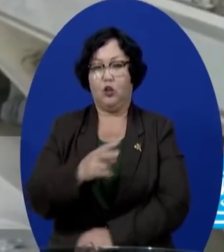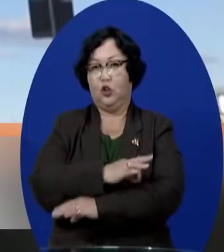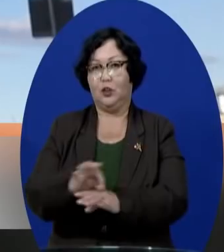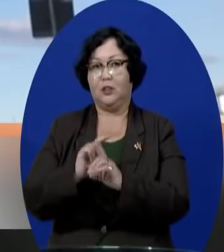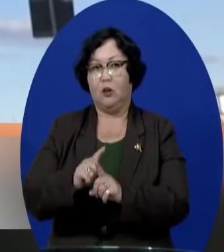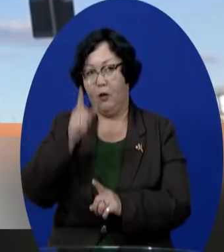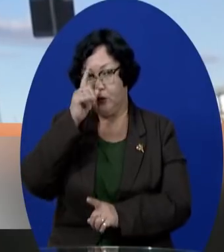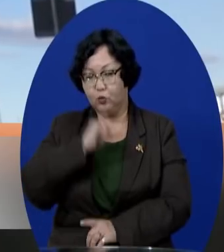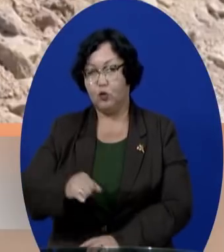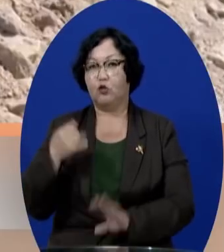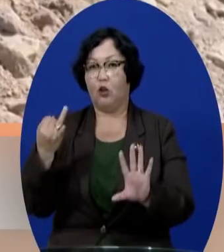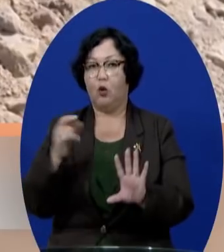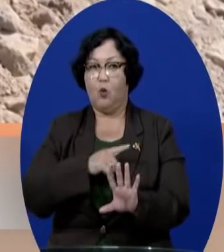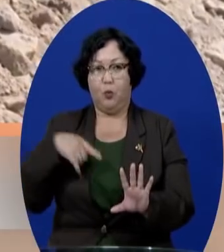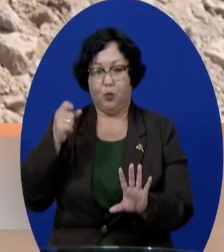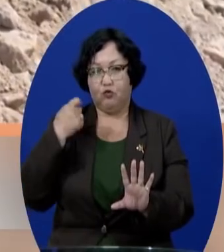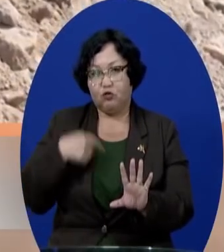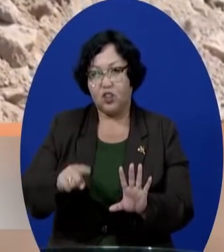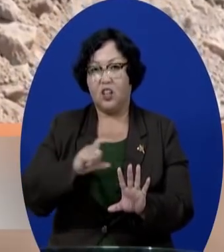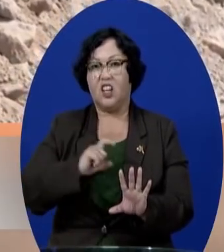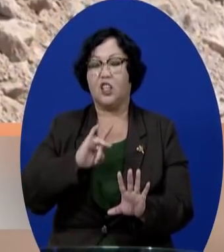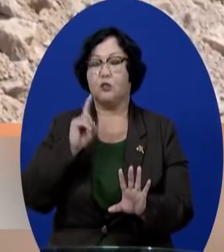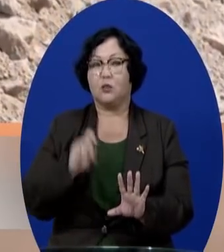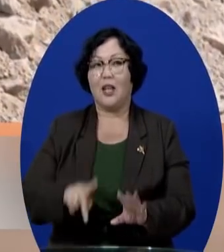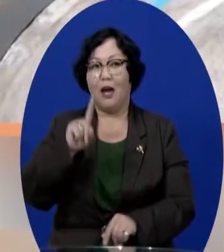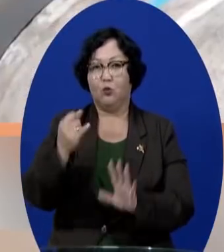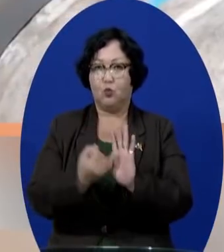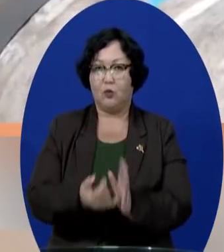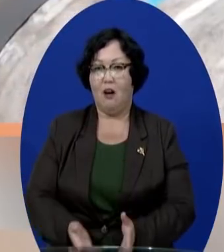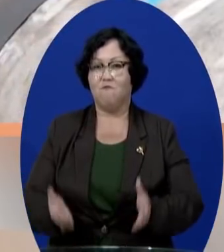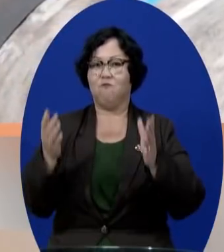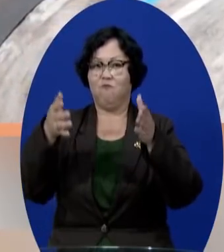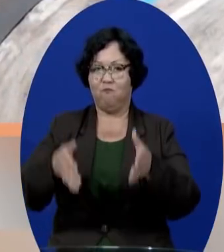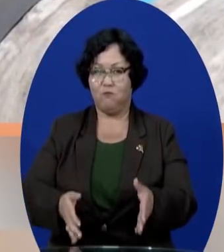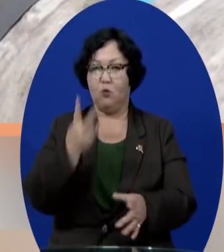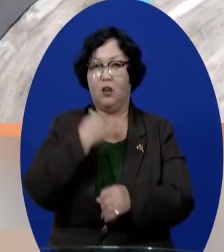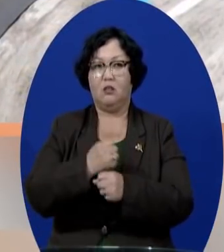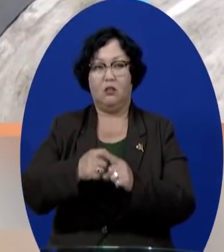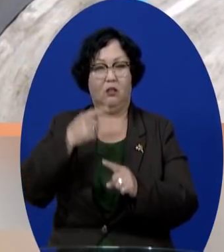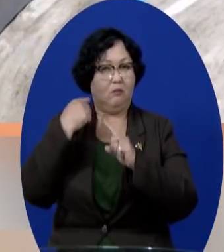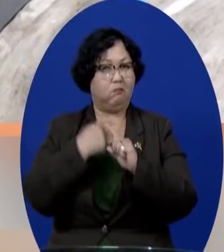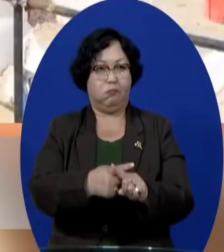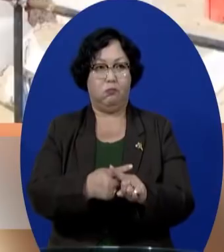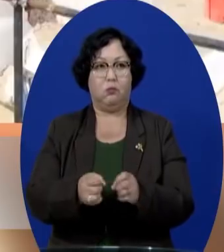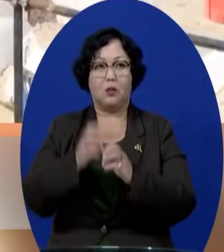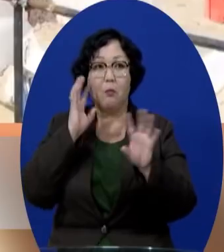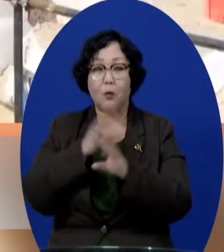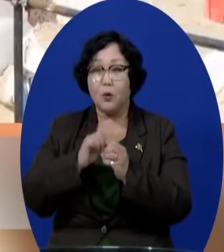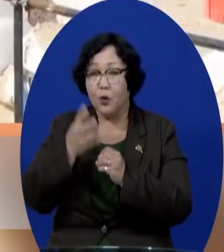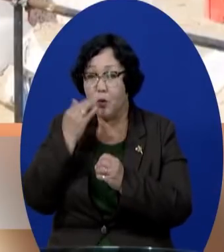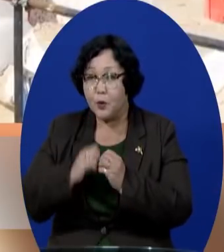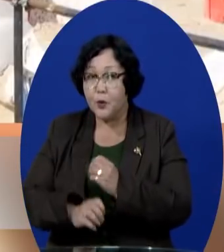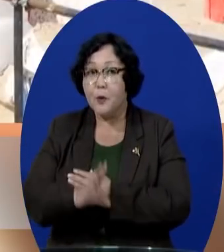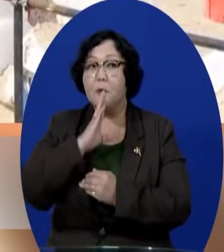Оросын 7% хүн тэдний эзэмшлийн 16 хөлөг онгоцыг үйл ажиллагаа явуулахыг хориглож байна. Удахгүй бүтээн босголт нь дуусах гэж байгаа